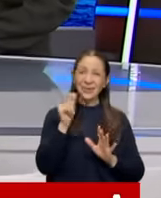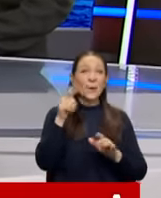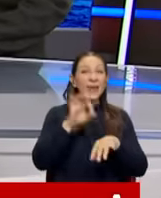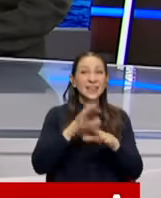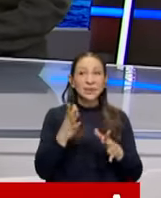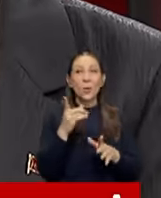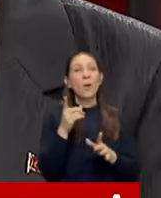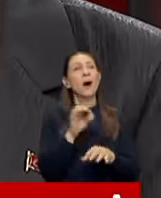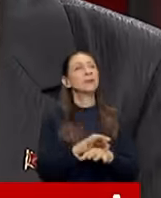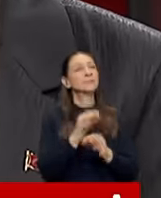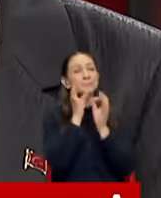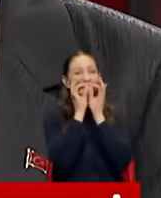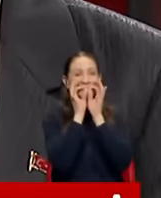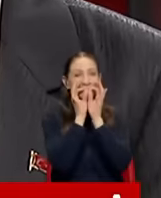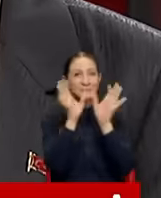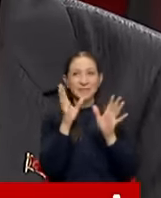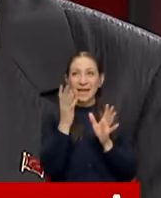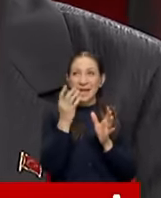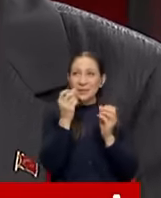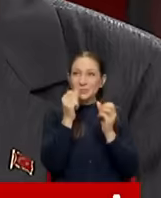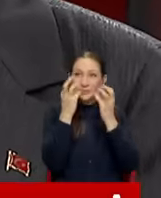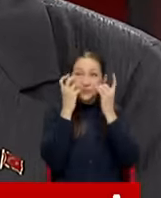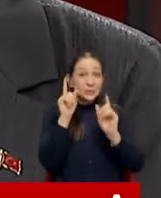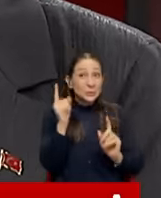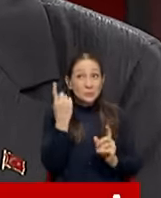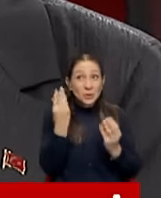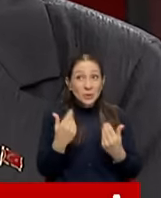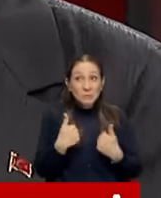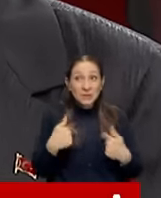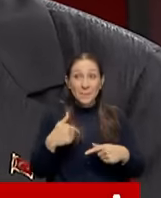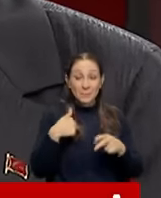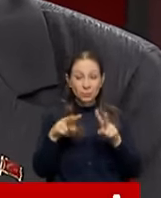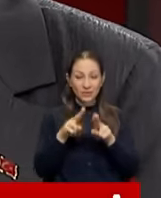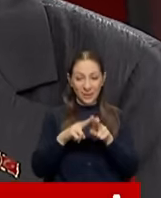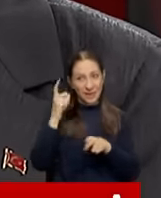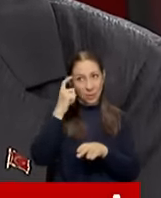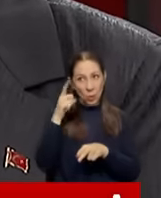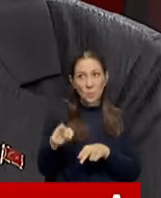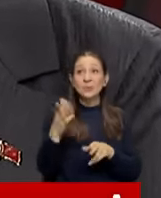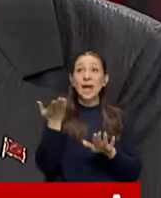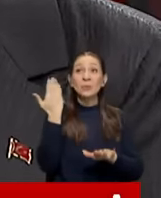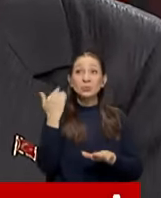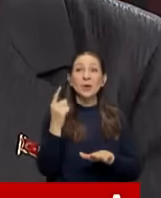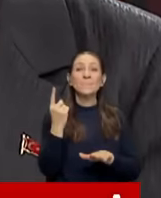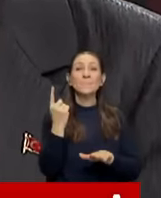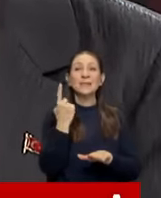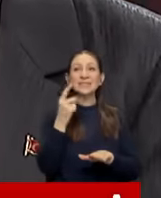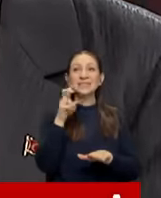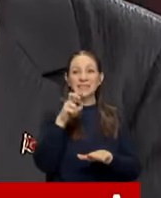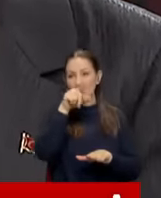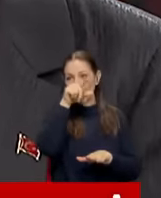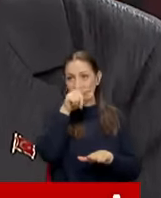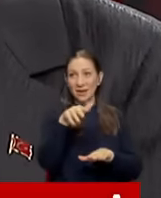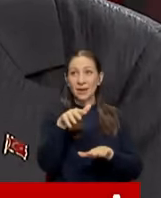an Nasıldı o an çok harikaydı sürpriz oldu bize yani ben Mustafa Kemal'i tanıyorum çünkü daha önce bir 8